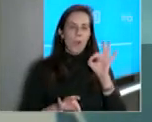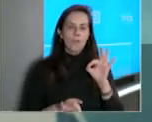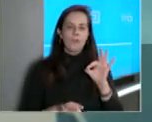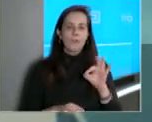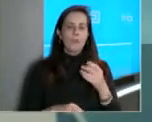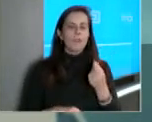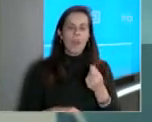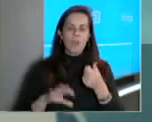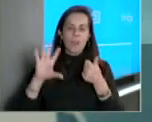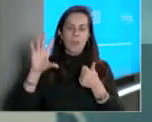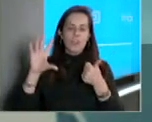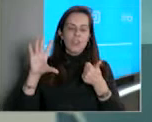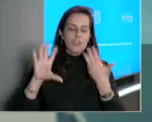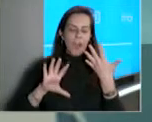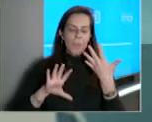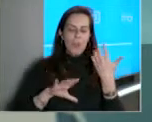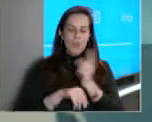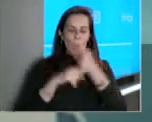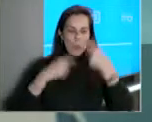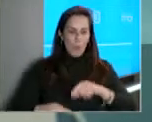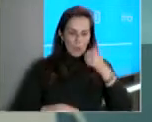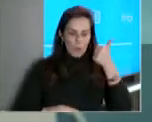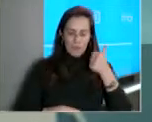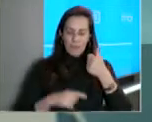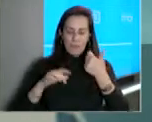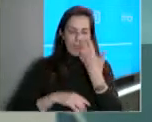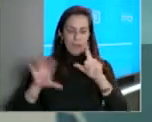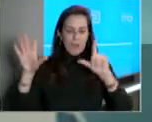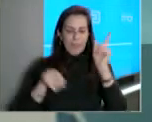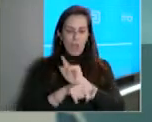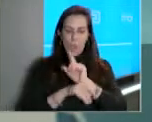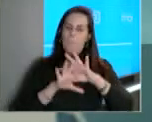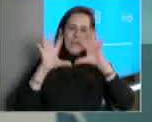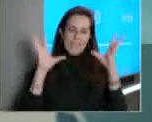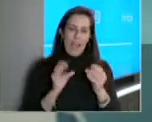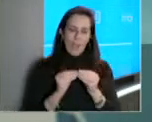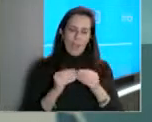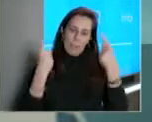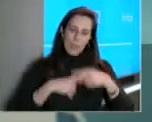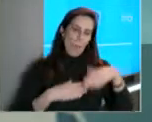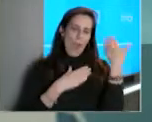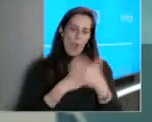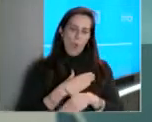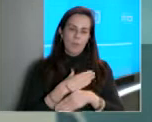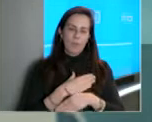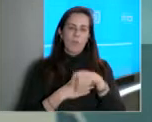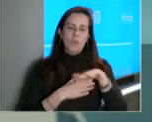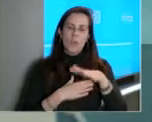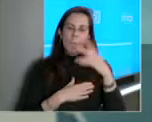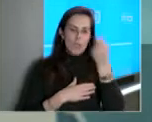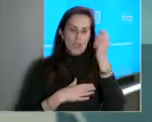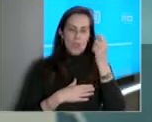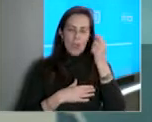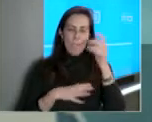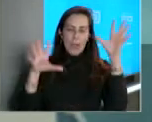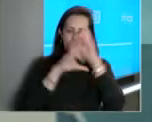על 65 דקות ביום הראשון ו-57 דקות סך הכל ביום האחרון, שהוא יהיה במוצאי